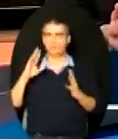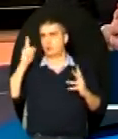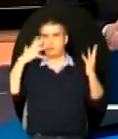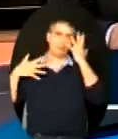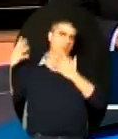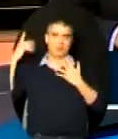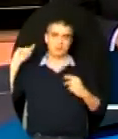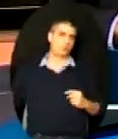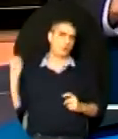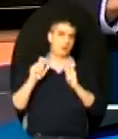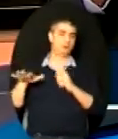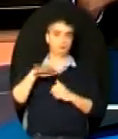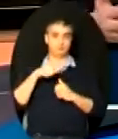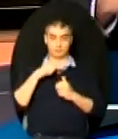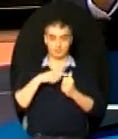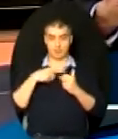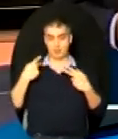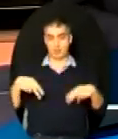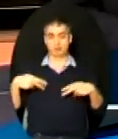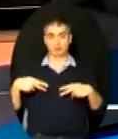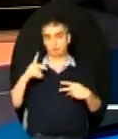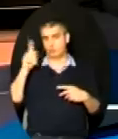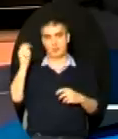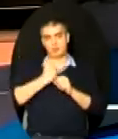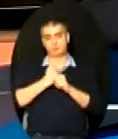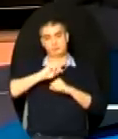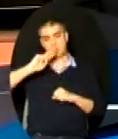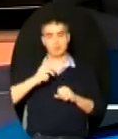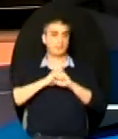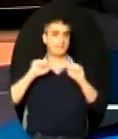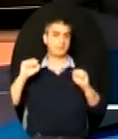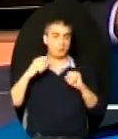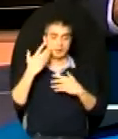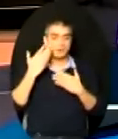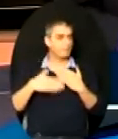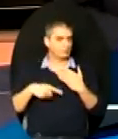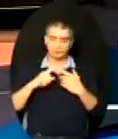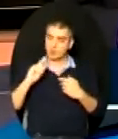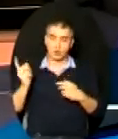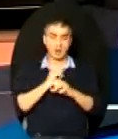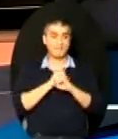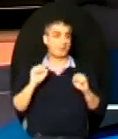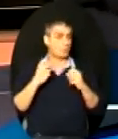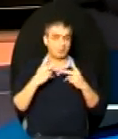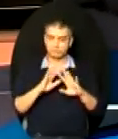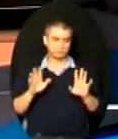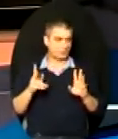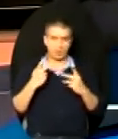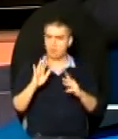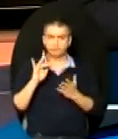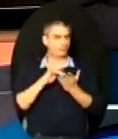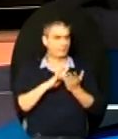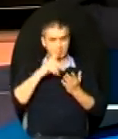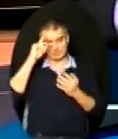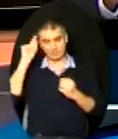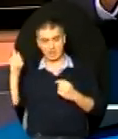פאניקה לכל התושבים באזור, מאחר וחוששים שמו יפגע שוב. בסופו של דבר, כל פיגוע באשרו, וזה לא משנה איפה, אם